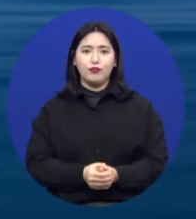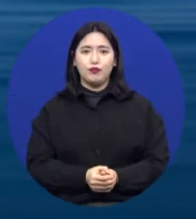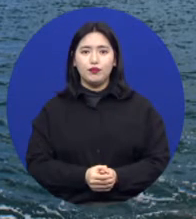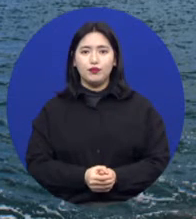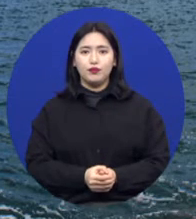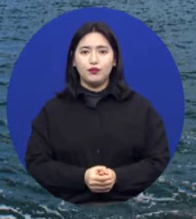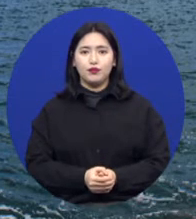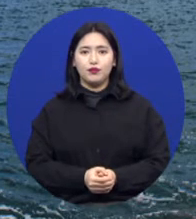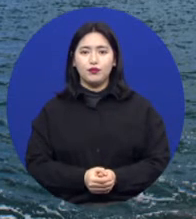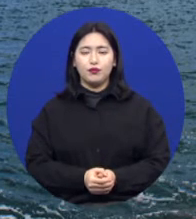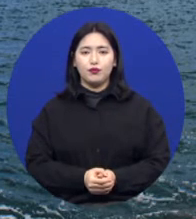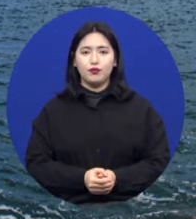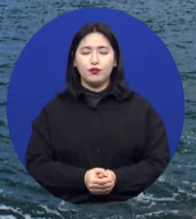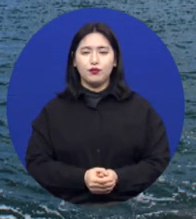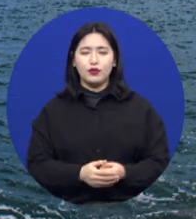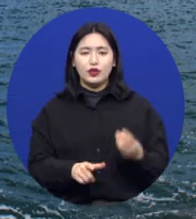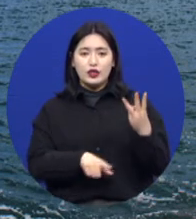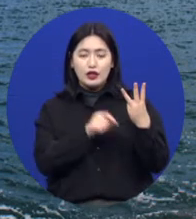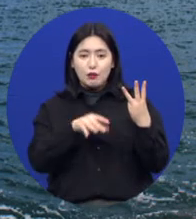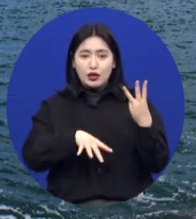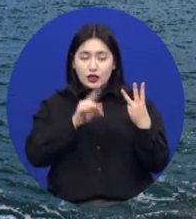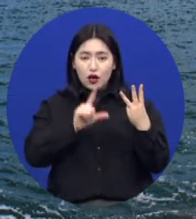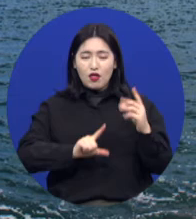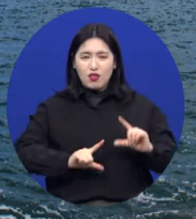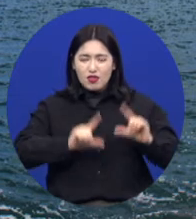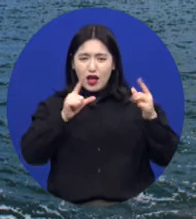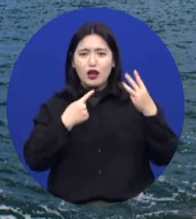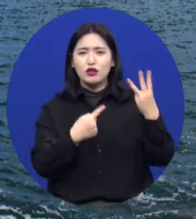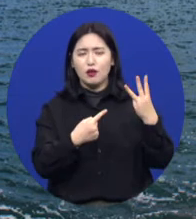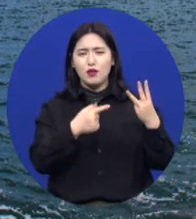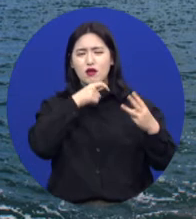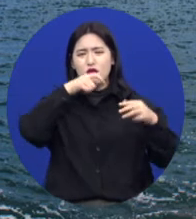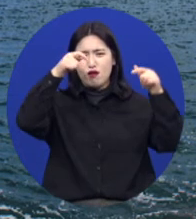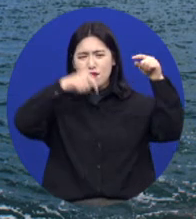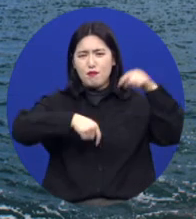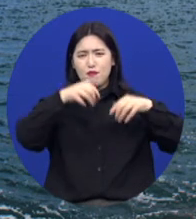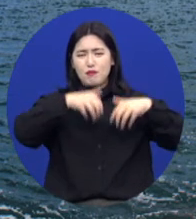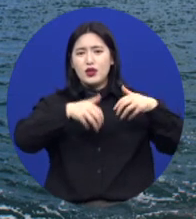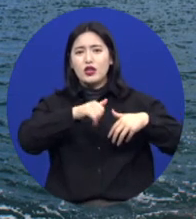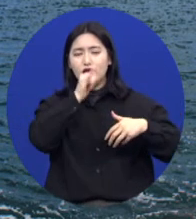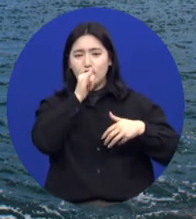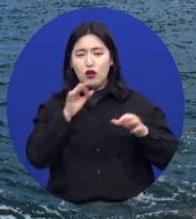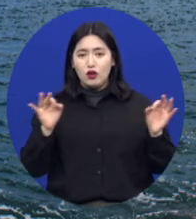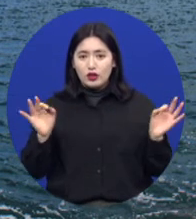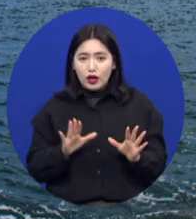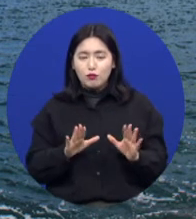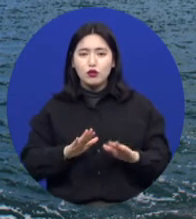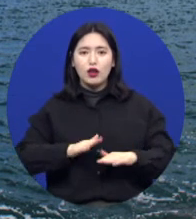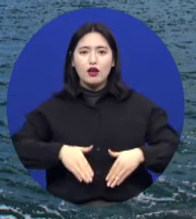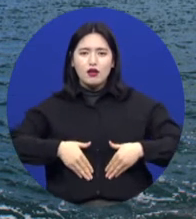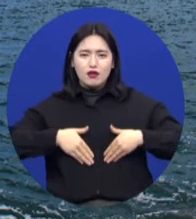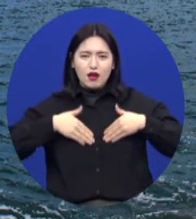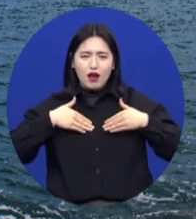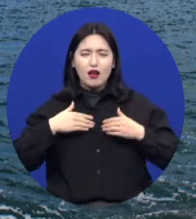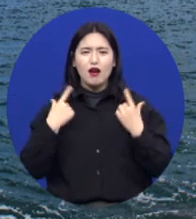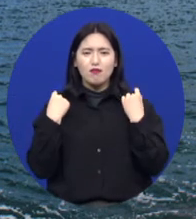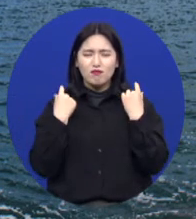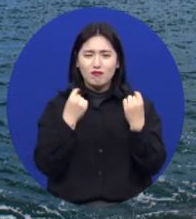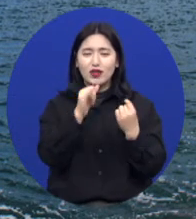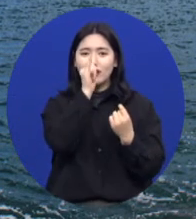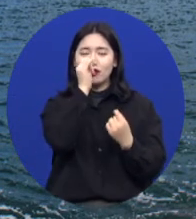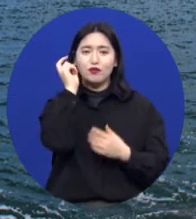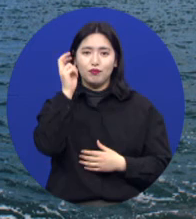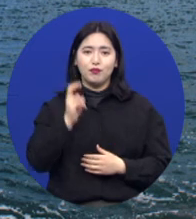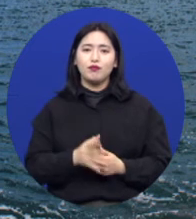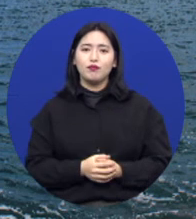유의하시기 바랍니다 3월의 첫날인 삼일절에는 비가 올 가능성이 있겠고요 당분간 온화한 예년 이맘때